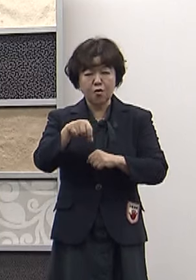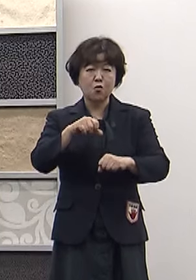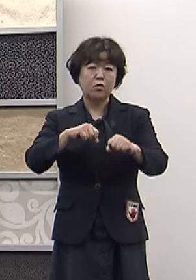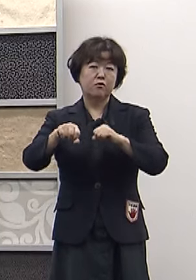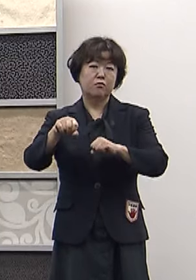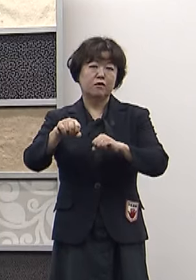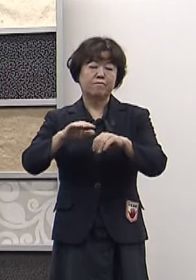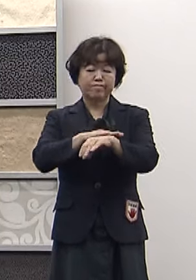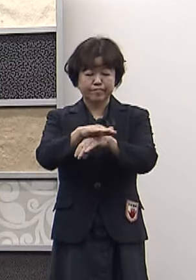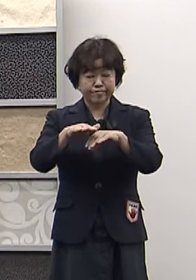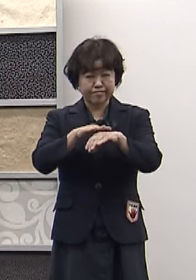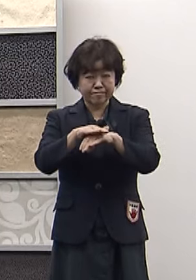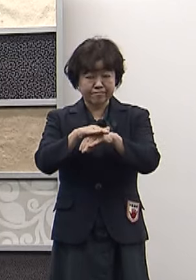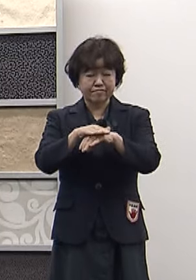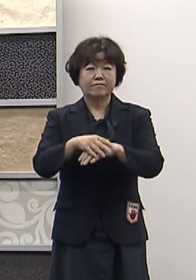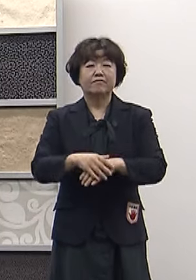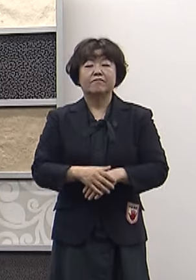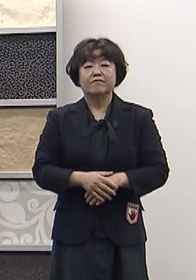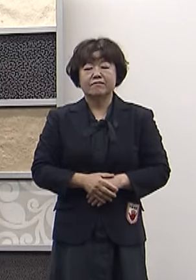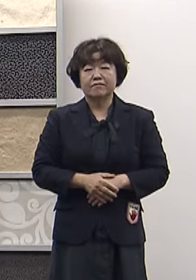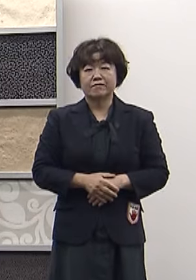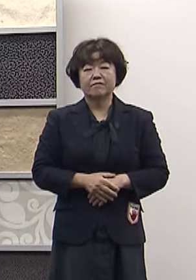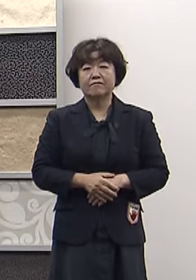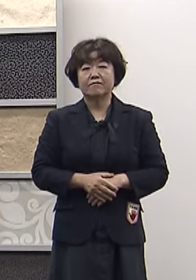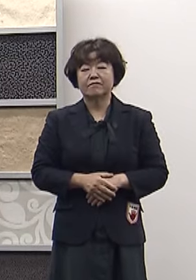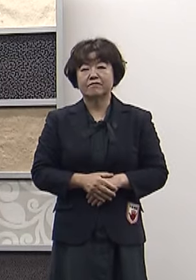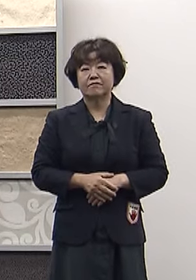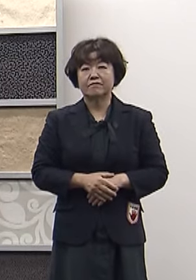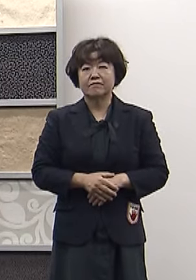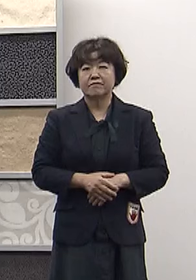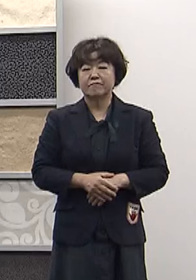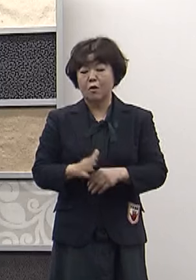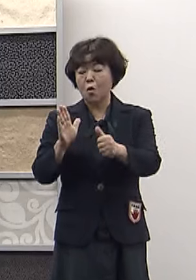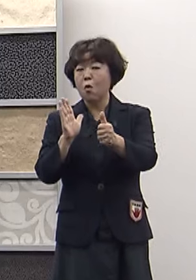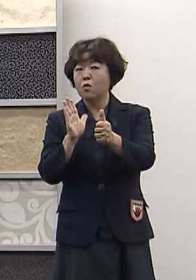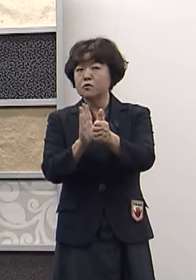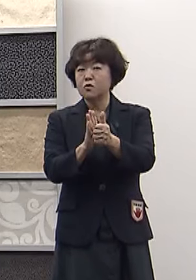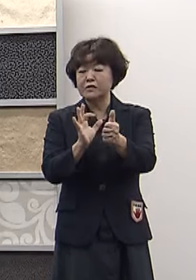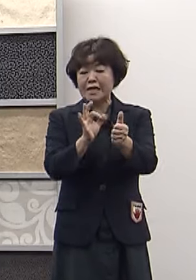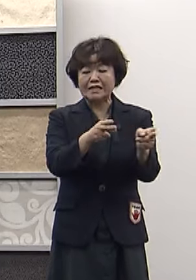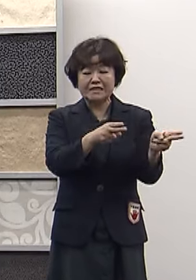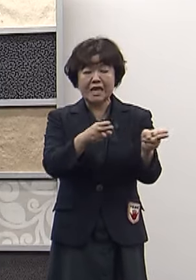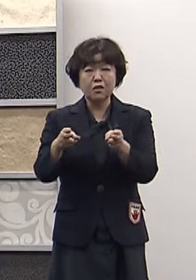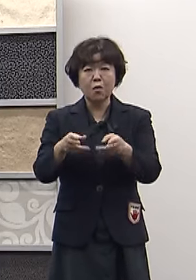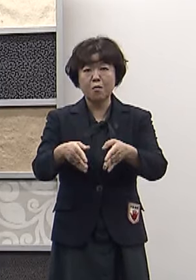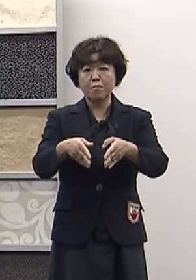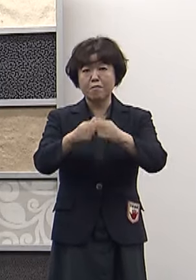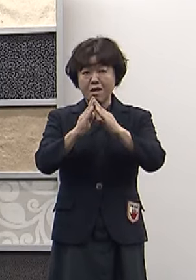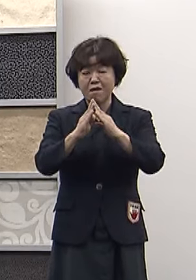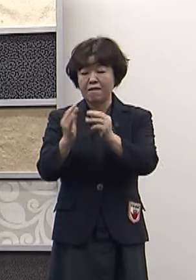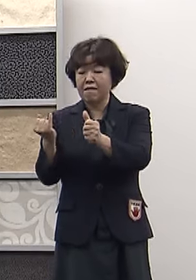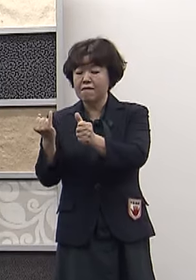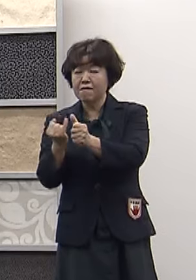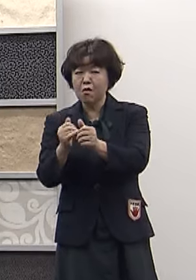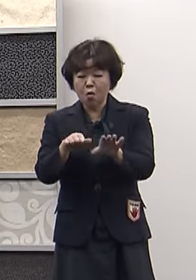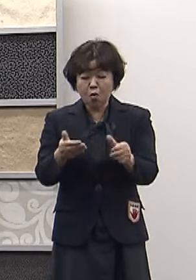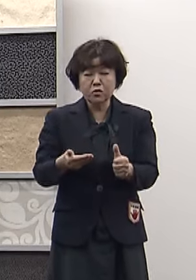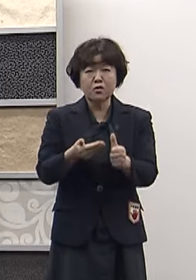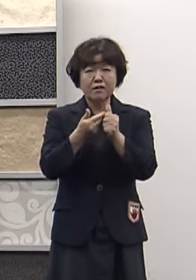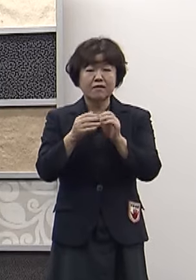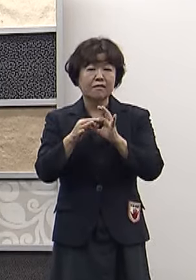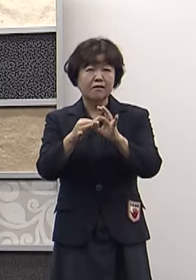の主体的な取り組みが、不可欠でございます。そこで、 女性制度を創設いたしまして、結婚や子育てなどに